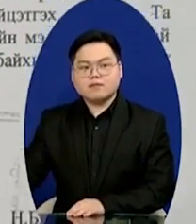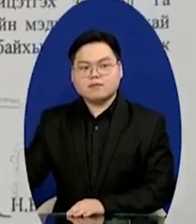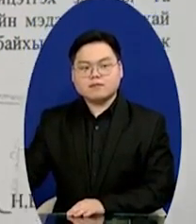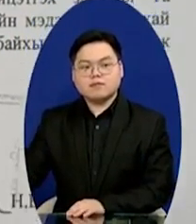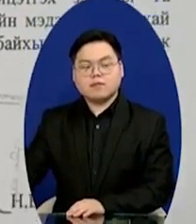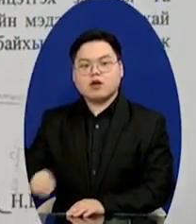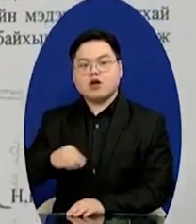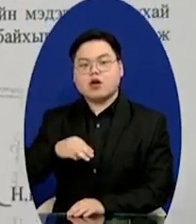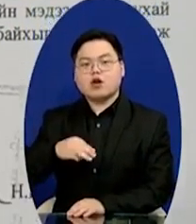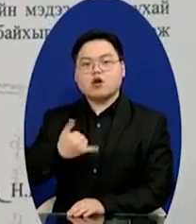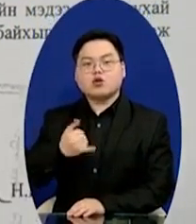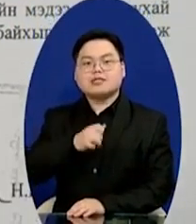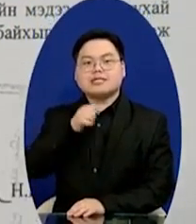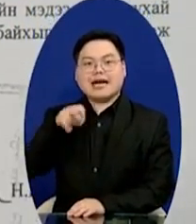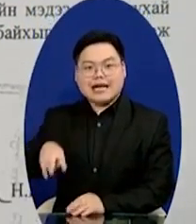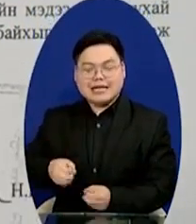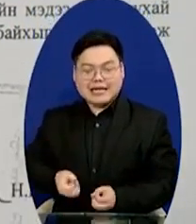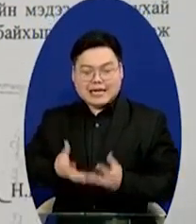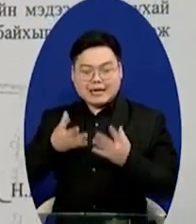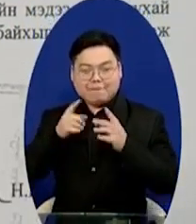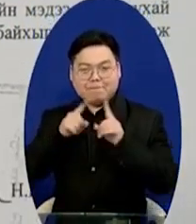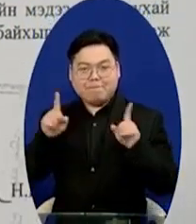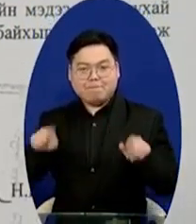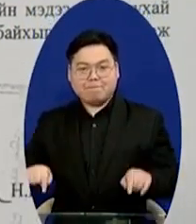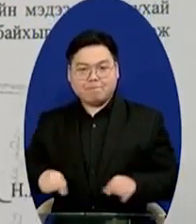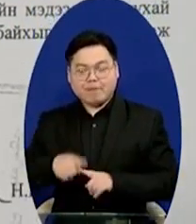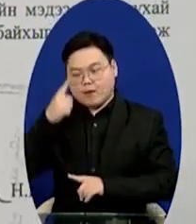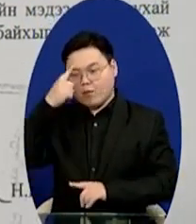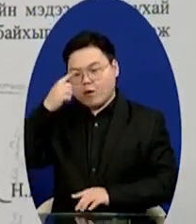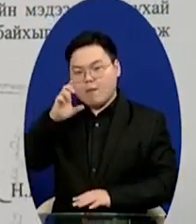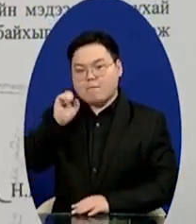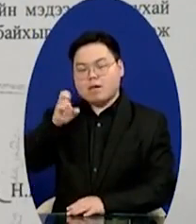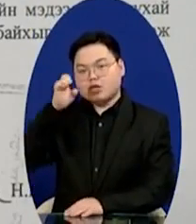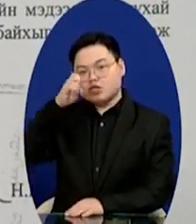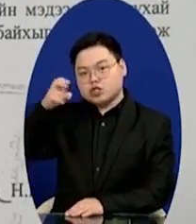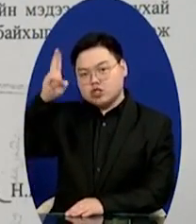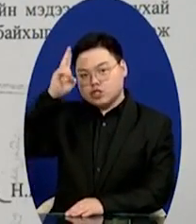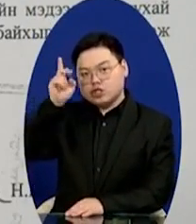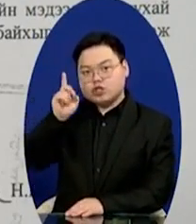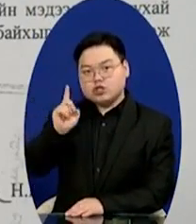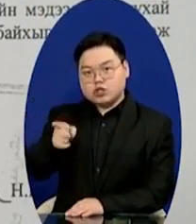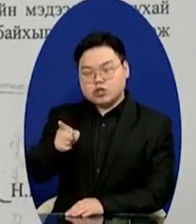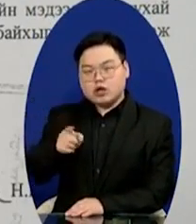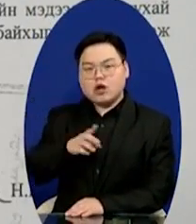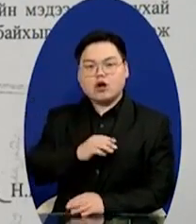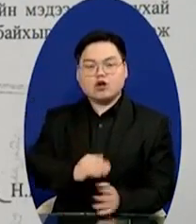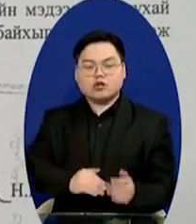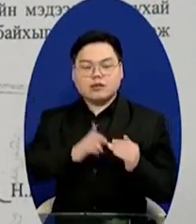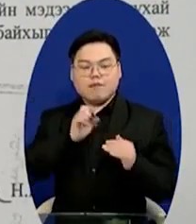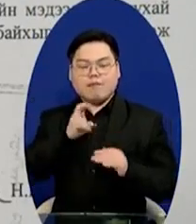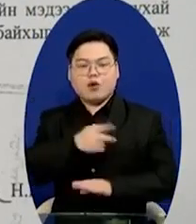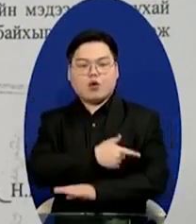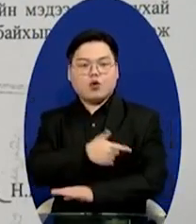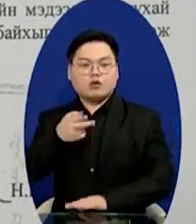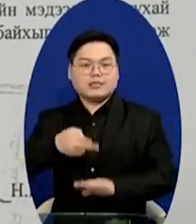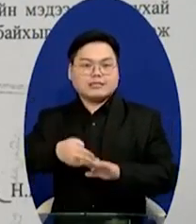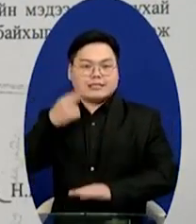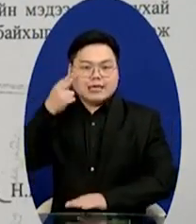Тушаал гаргасан өдрөө 7 сарын 3-нд Монгол банкны ерөнхийлөгч Баяр Цайхнаас хөгжлийн банкны гүйц захирлын үр